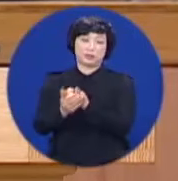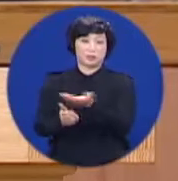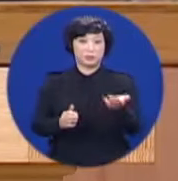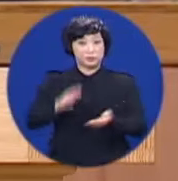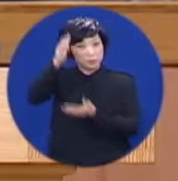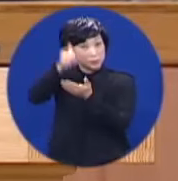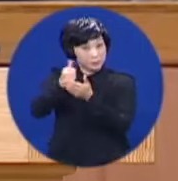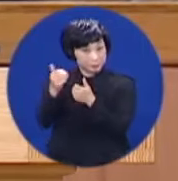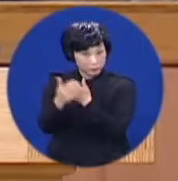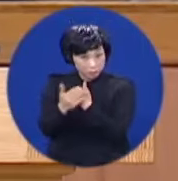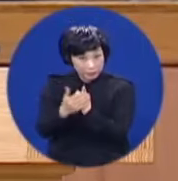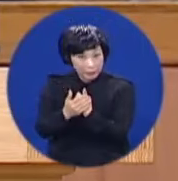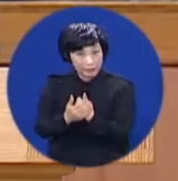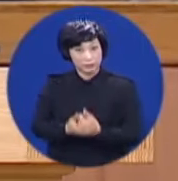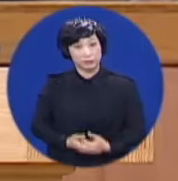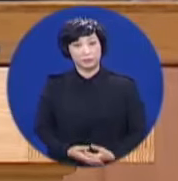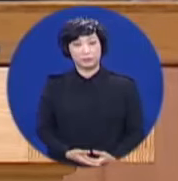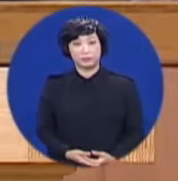성령으로 하셨다.